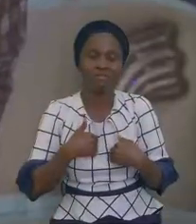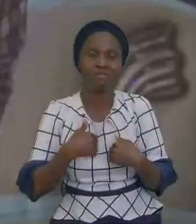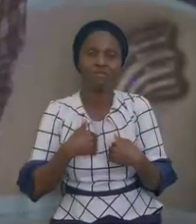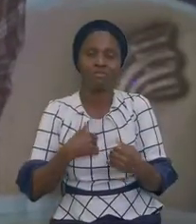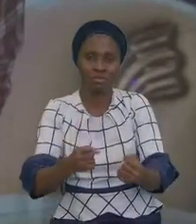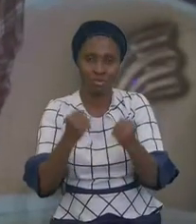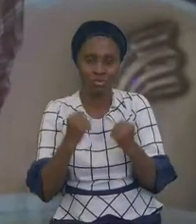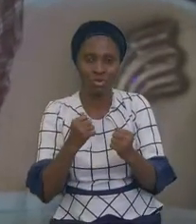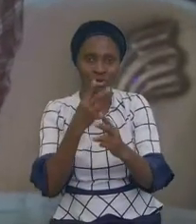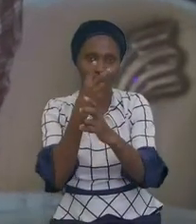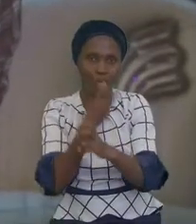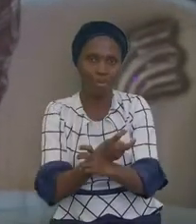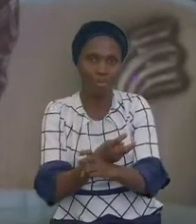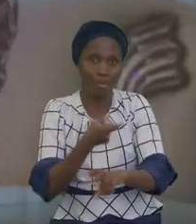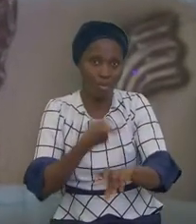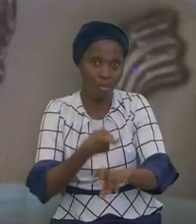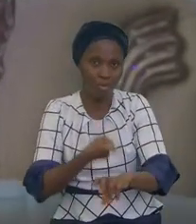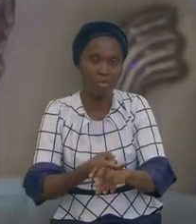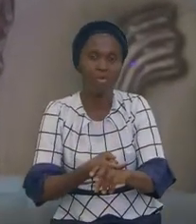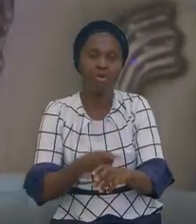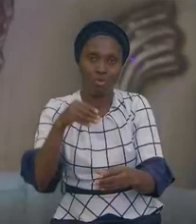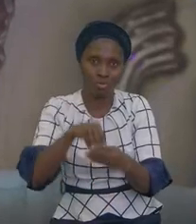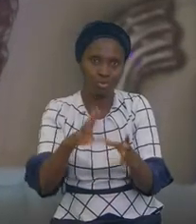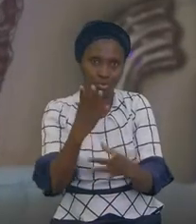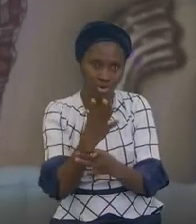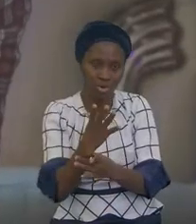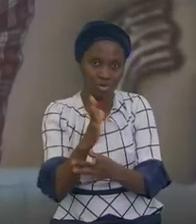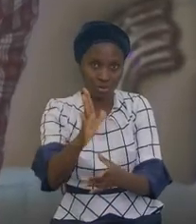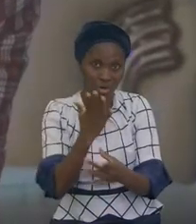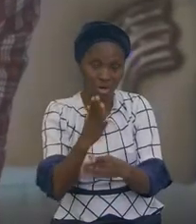L'heure de la solution est venue maintenant.